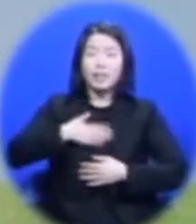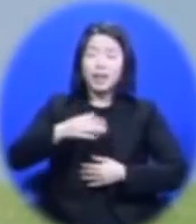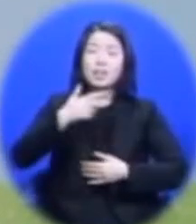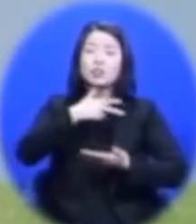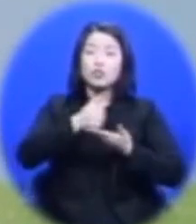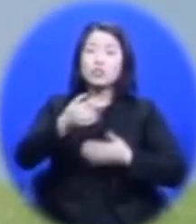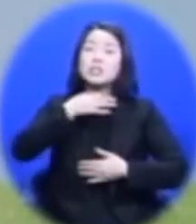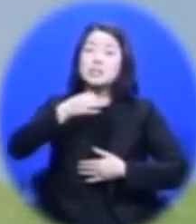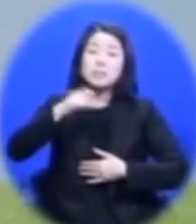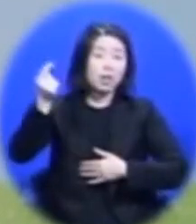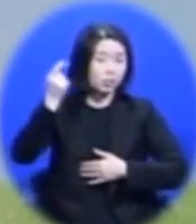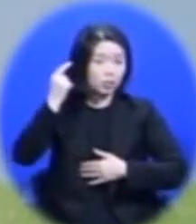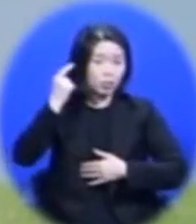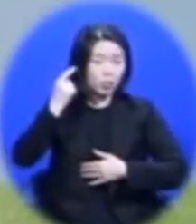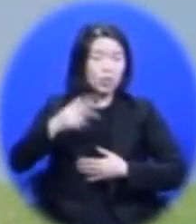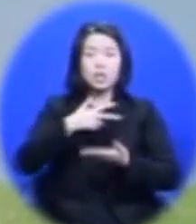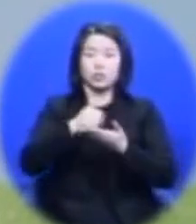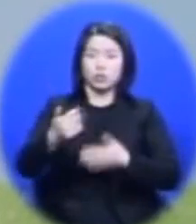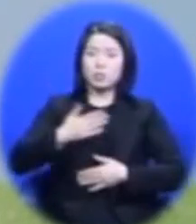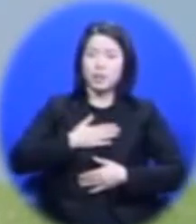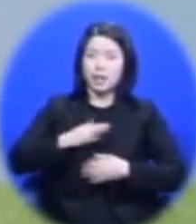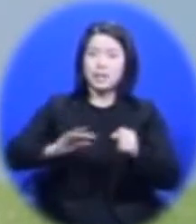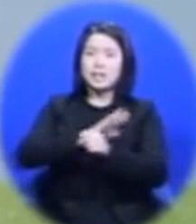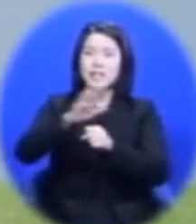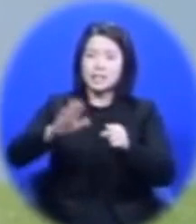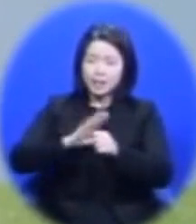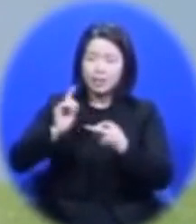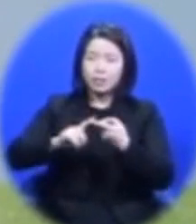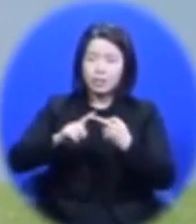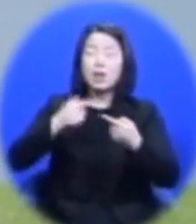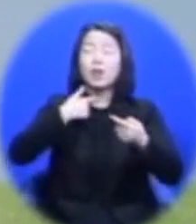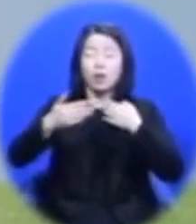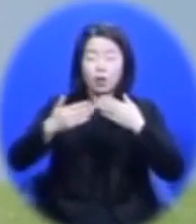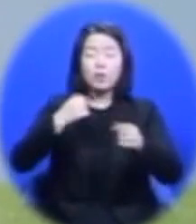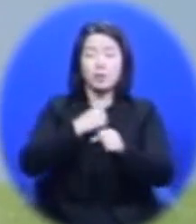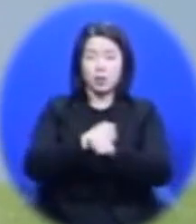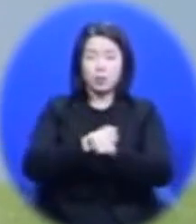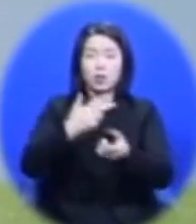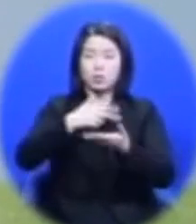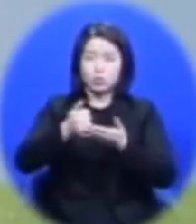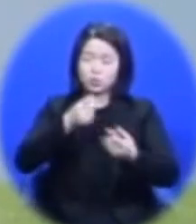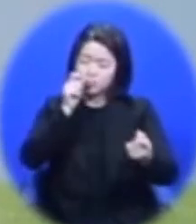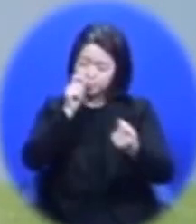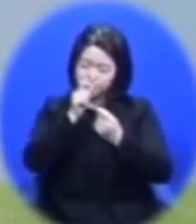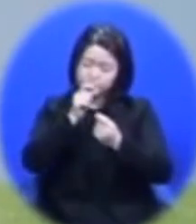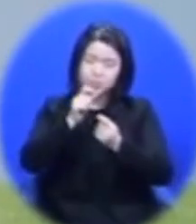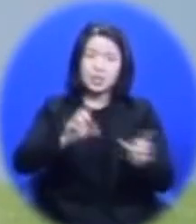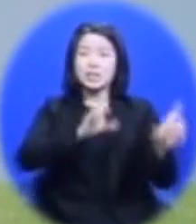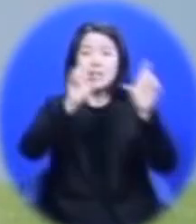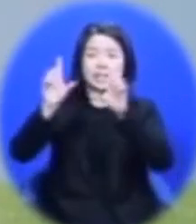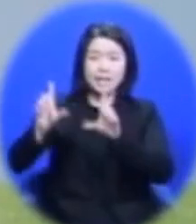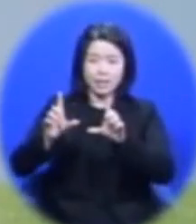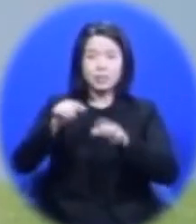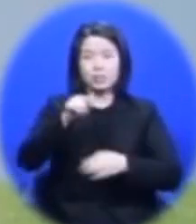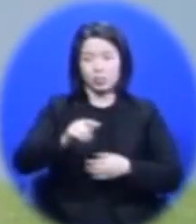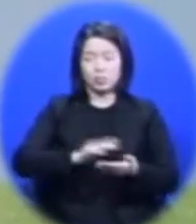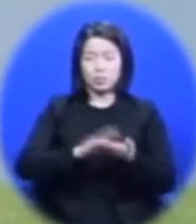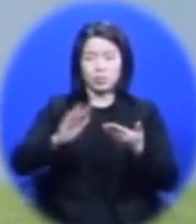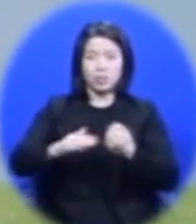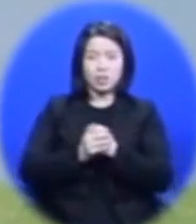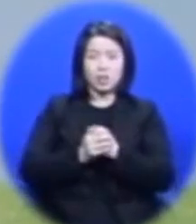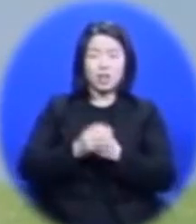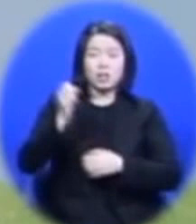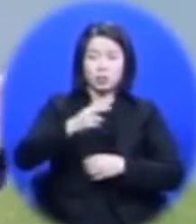듣고 또 주님이 나를 사랑하는 것을 내가 경험하고 그리고 주님과 친밀해지는 삶을 사는 거죠. 그리고